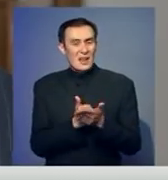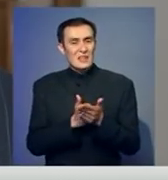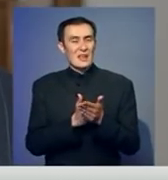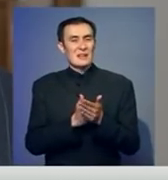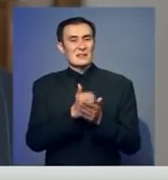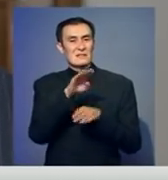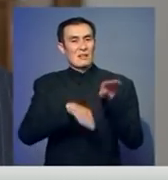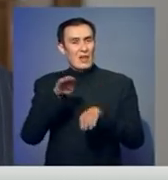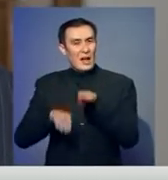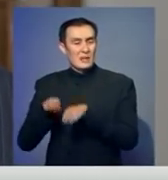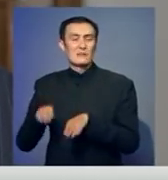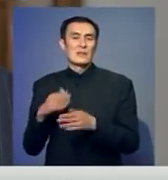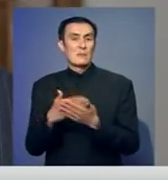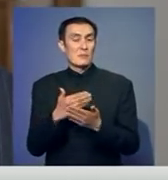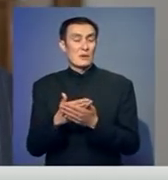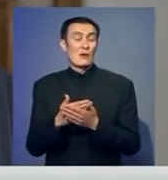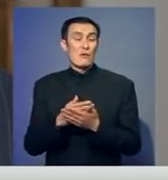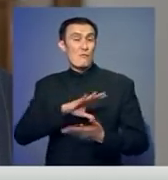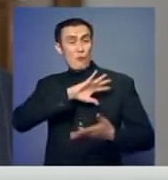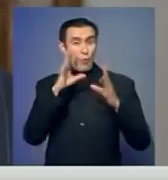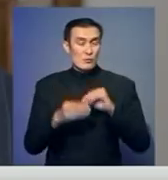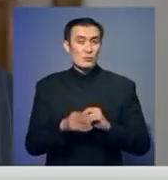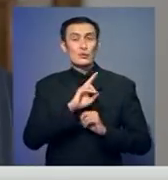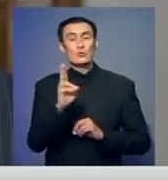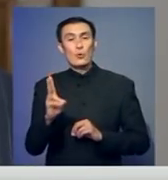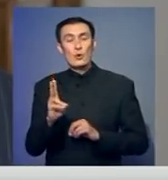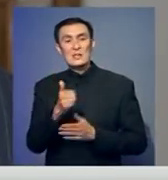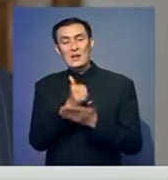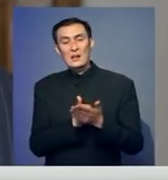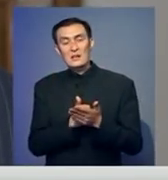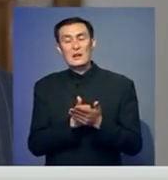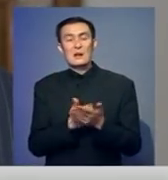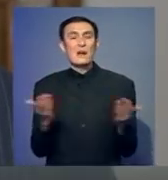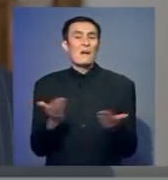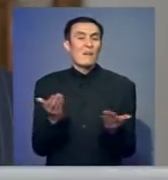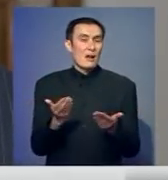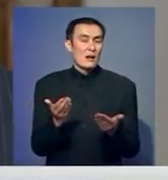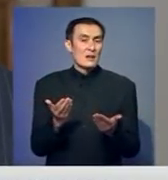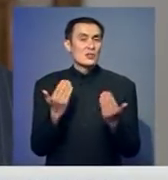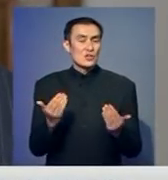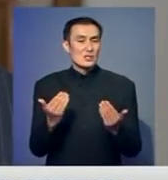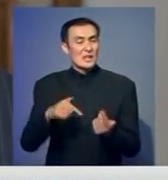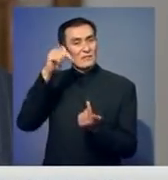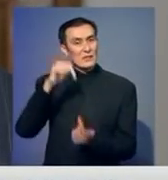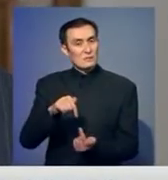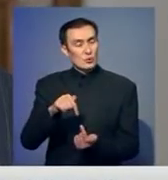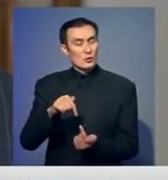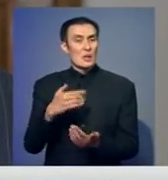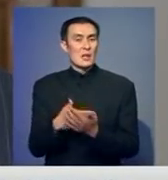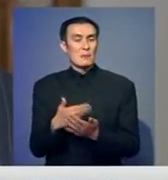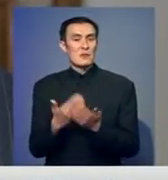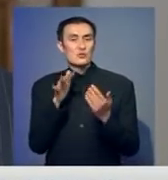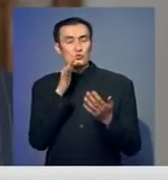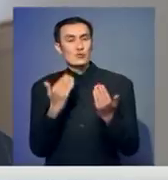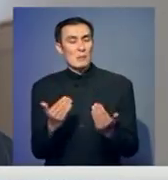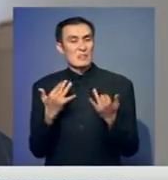боеприпасов, хранение складов вообще в целом, кто за этим сохранно стоит, какова это их, соответствует ли она сегодня